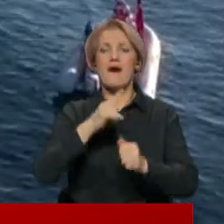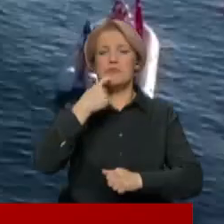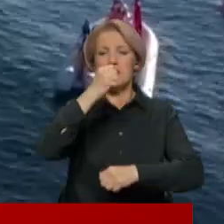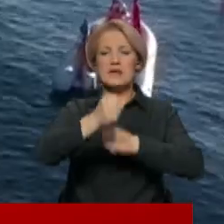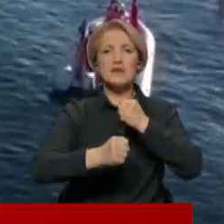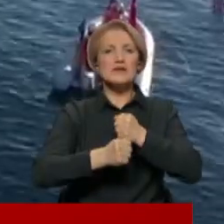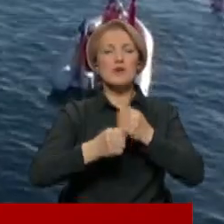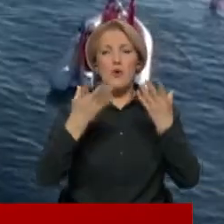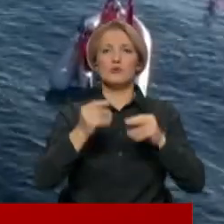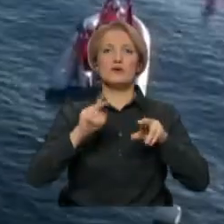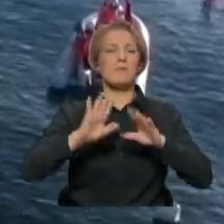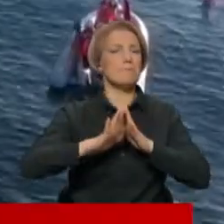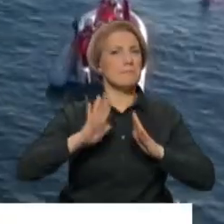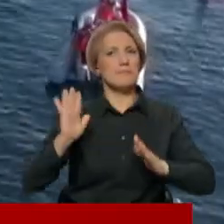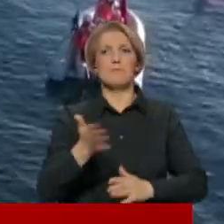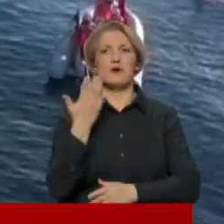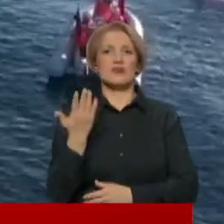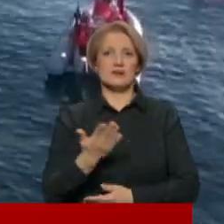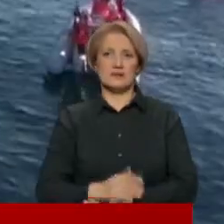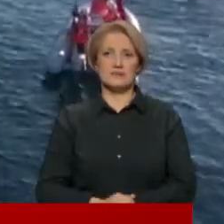gibi bambaşkaydı.